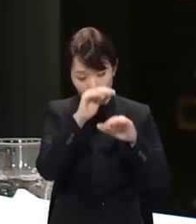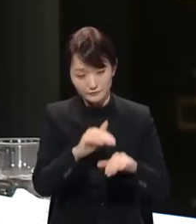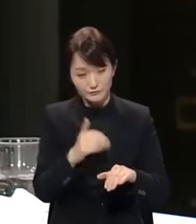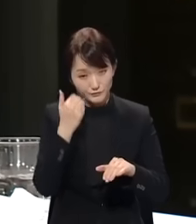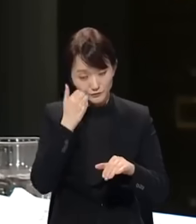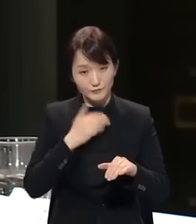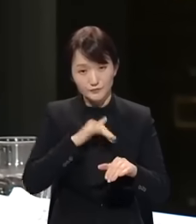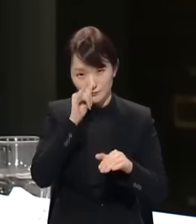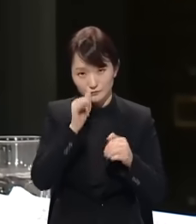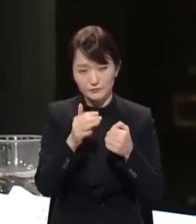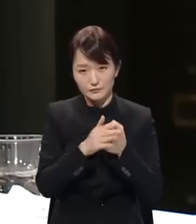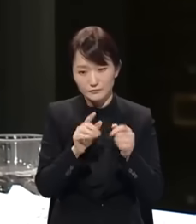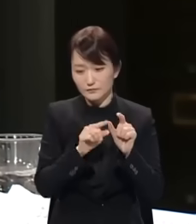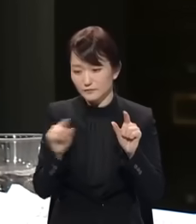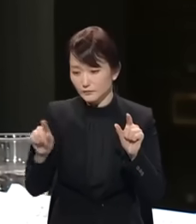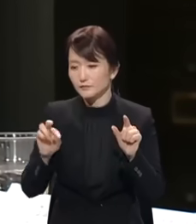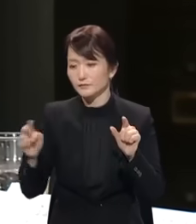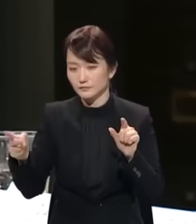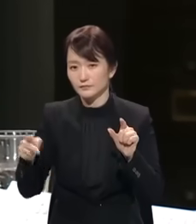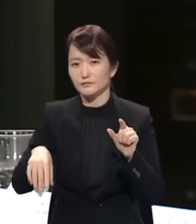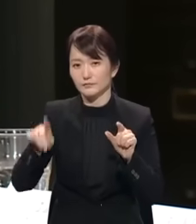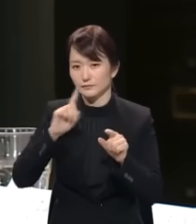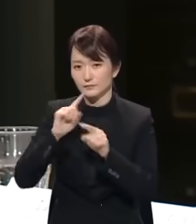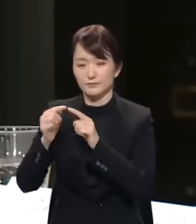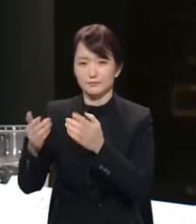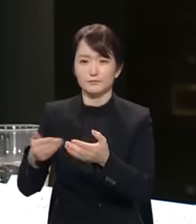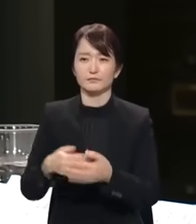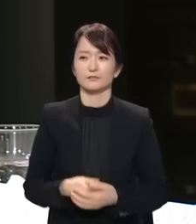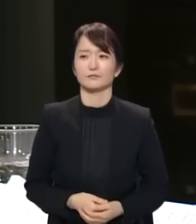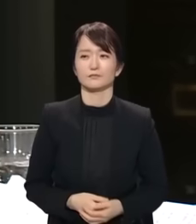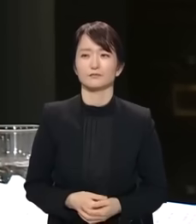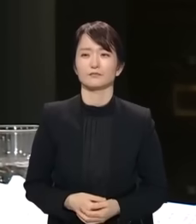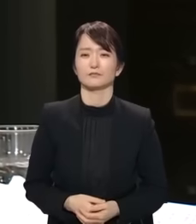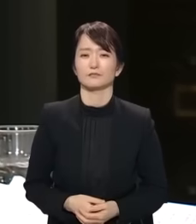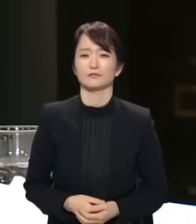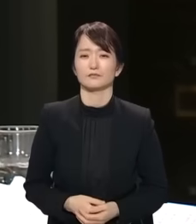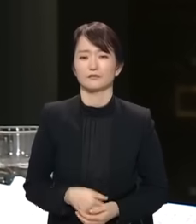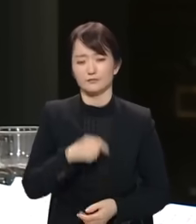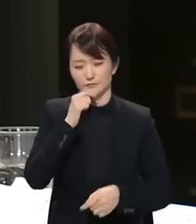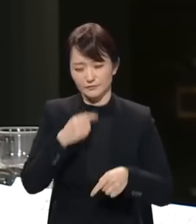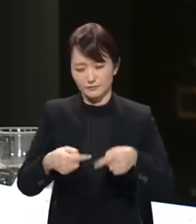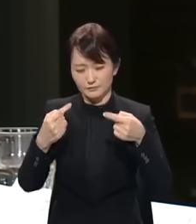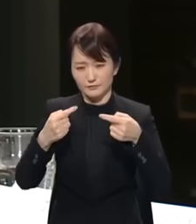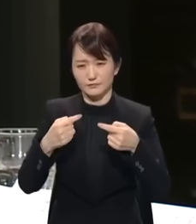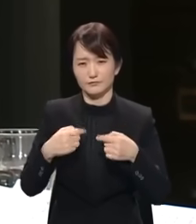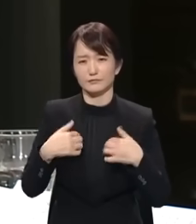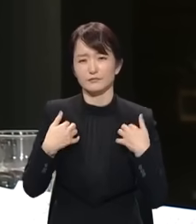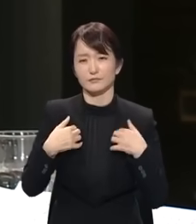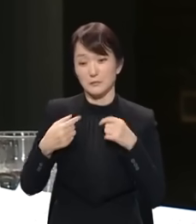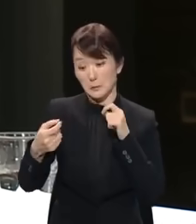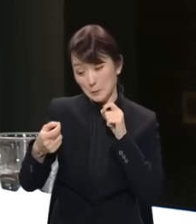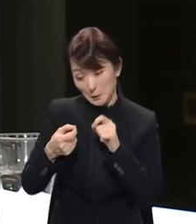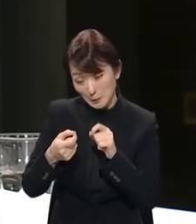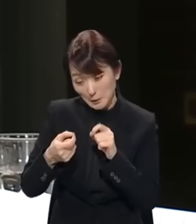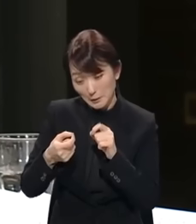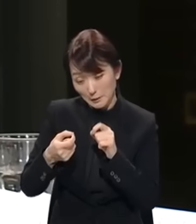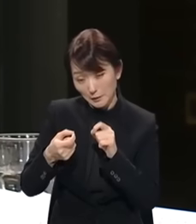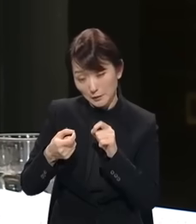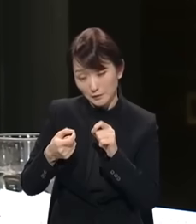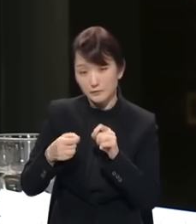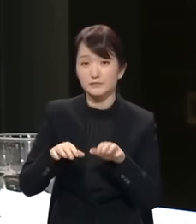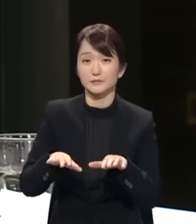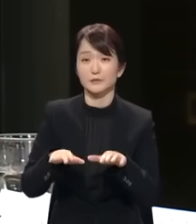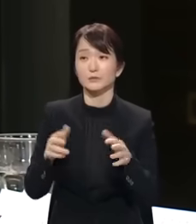이유로 저희가 각색했다는 점 먼저 조금 말씀드리고요. 아, 이제 설 명절 바로 코앞입니다. 그래서 저희가 거의 약간